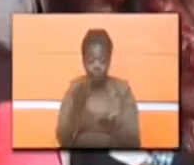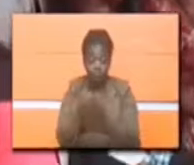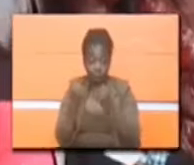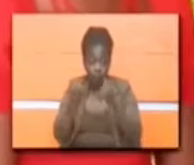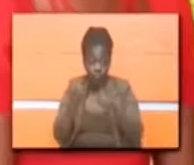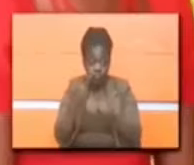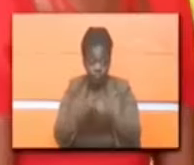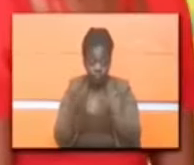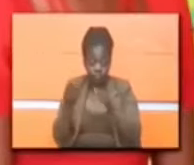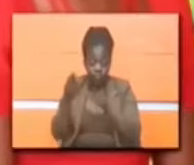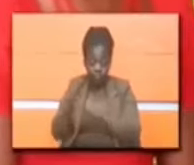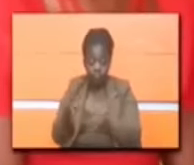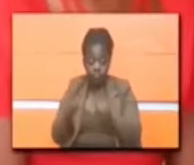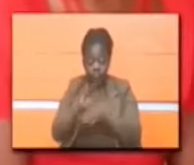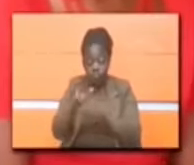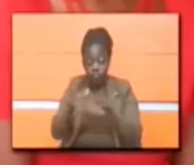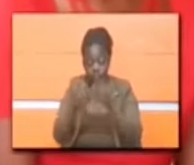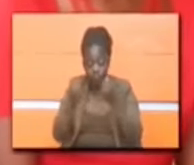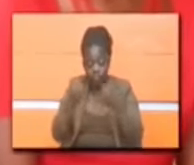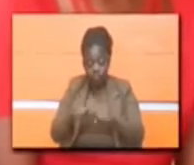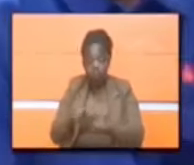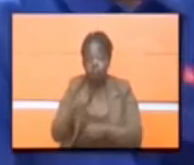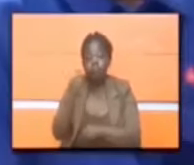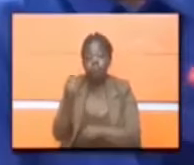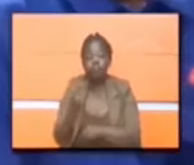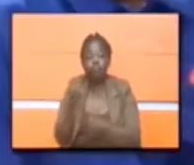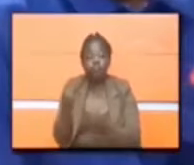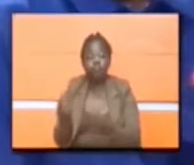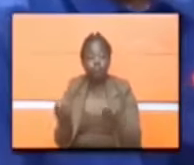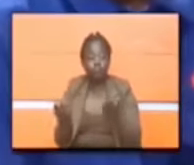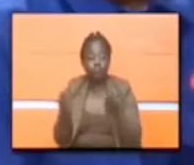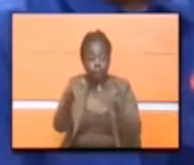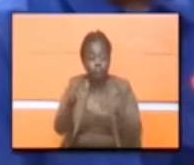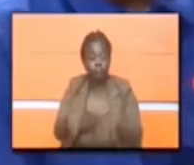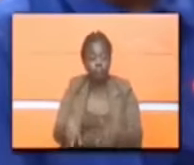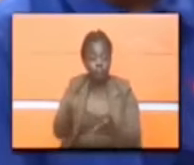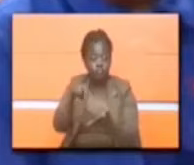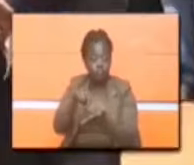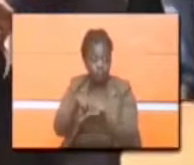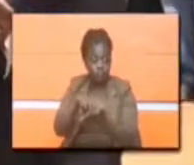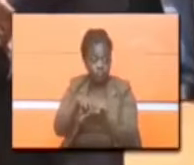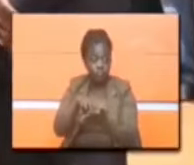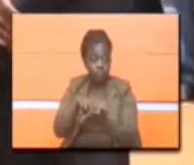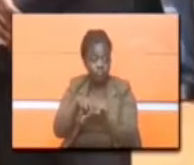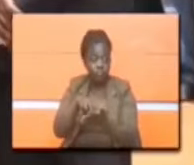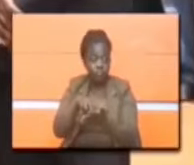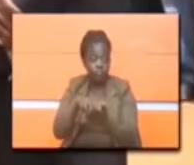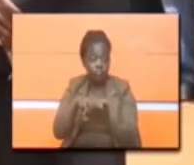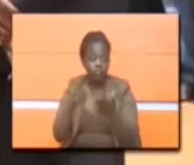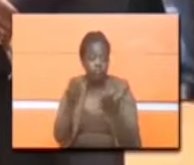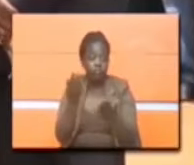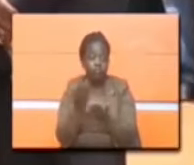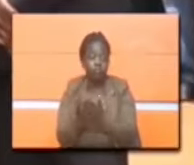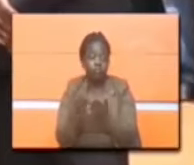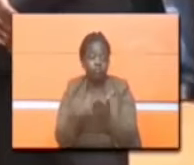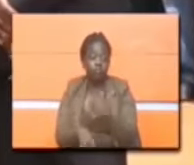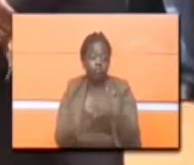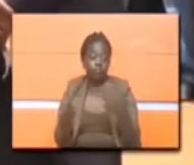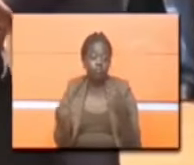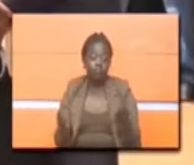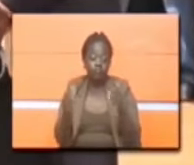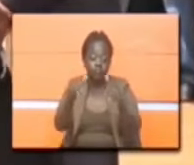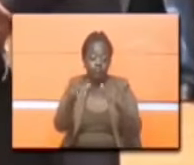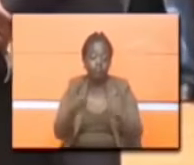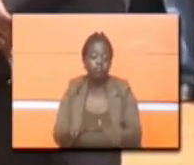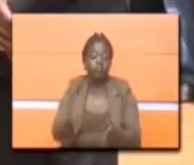bamukolere ng'afudde era nti byonna babituukiriza okujjako okumuziika ng'ayimiridde mu ntaana. Yali asabye entaana